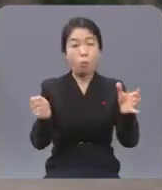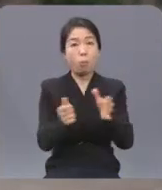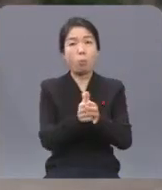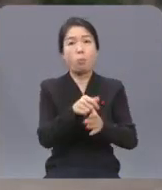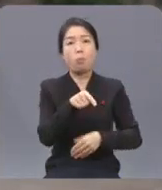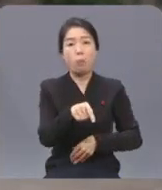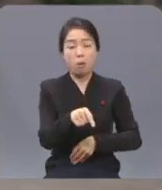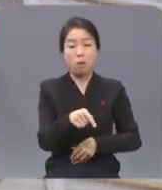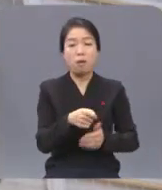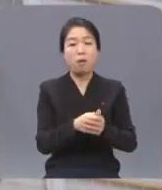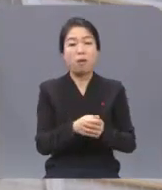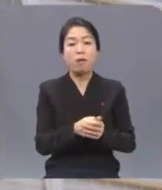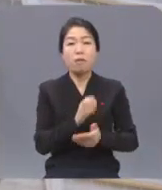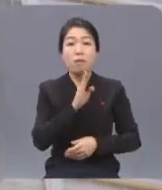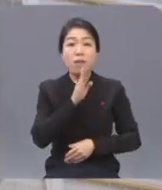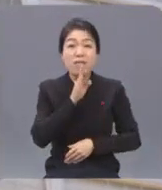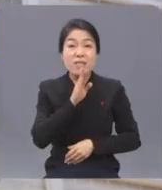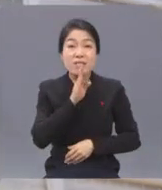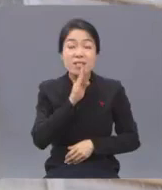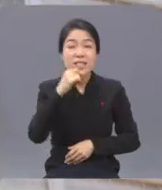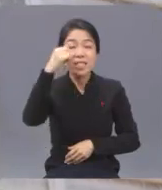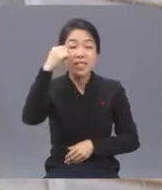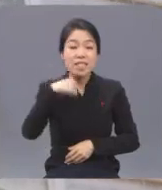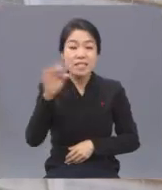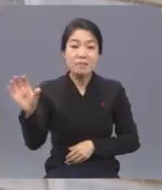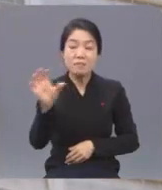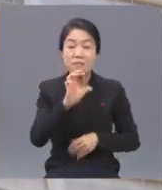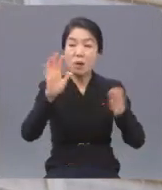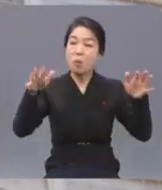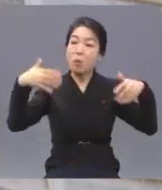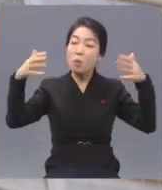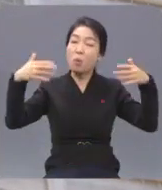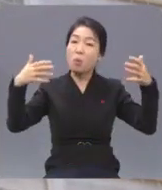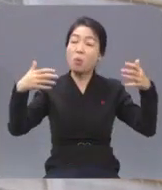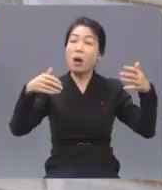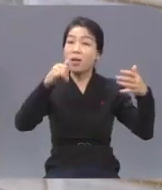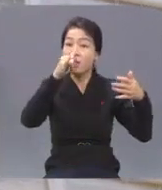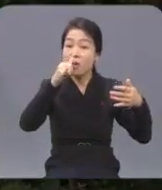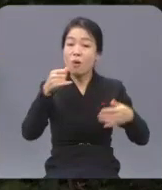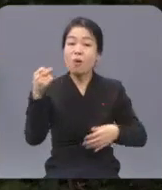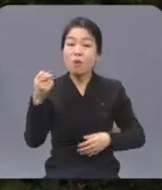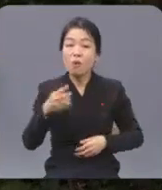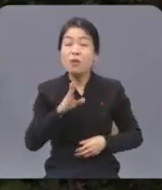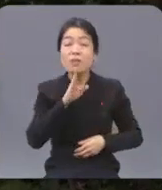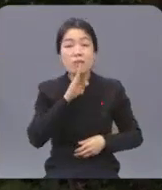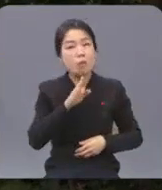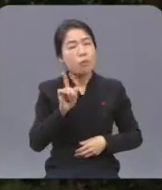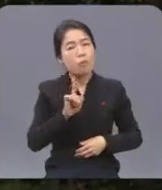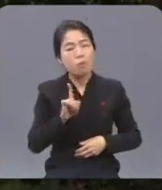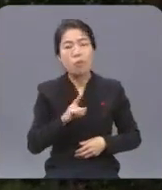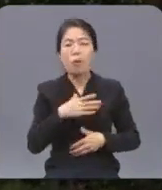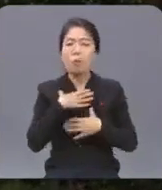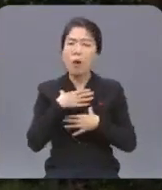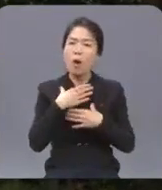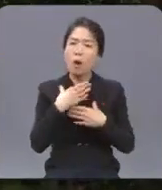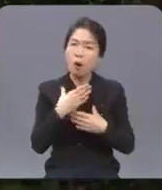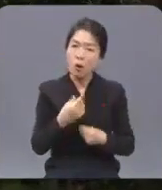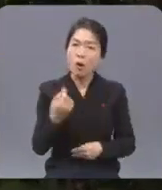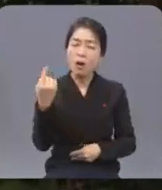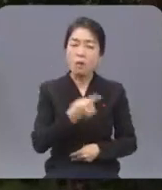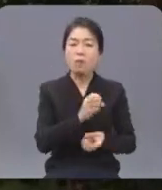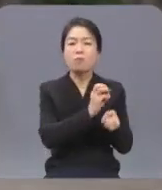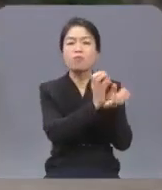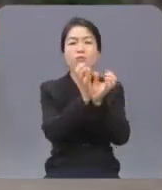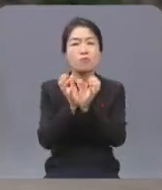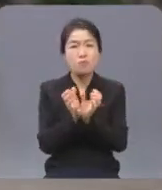그리고 이것도 완전 리얼리티를 살려서 바람도 불고 진짜 약간 편하게 올 수